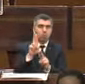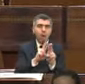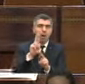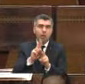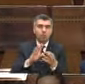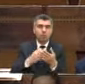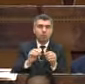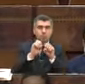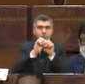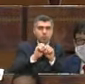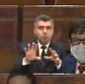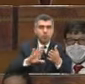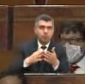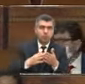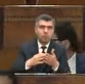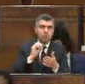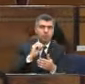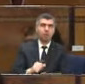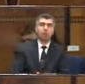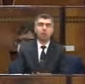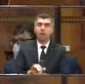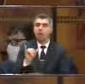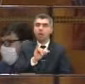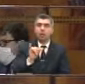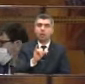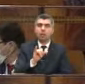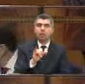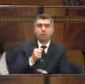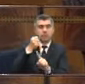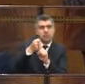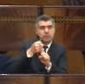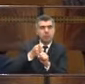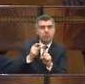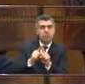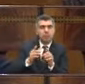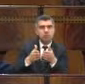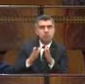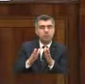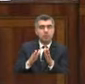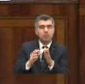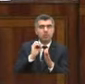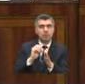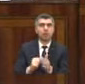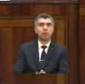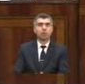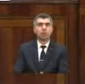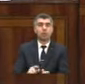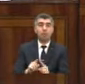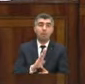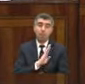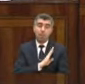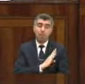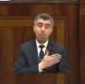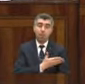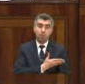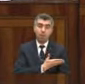التعميم الذي نتحدث عنه ديال التغطية الصحية، علاش الإصرار على عدم إدراج الوالدين